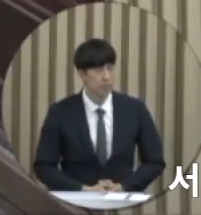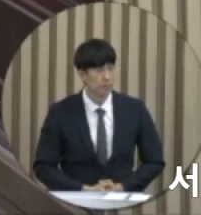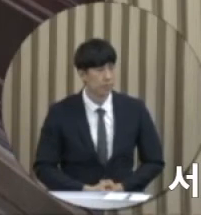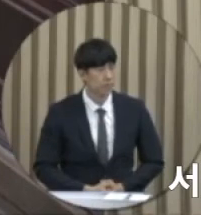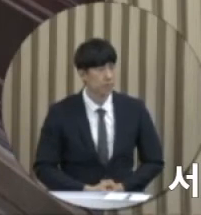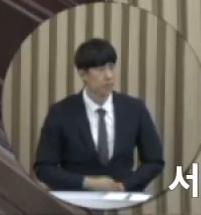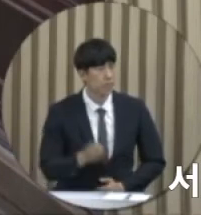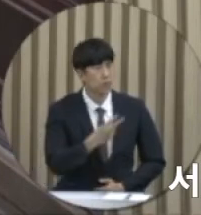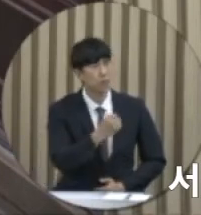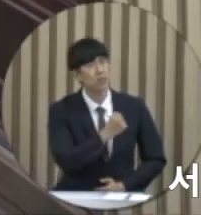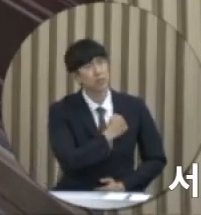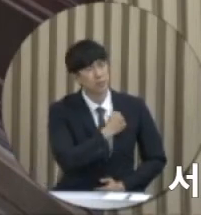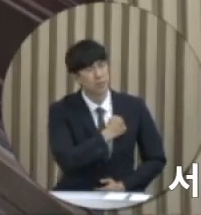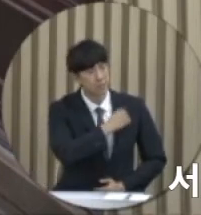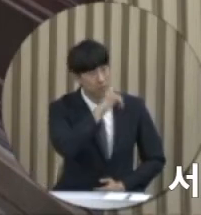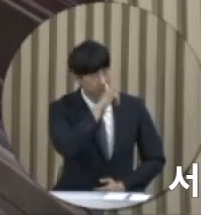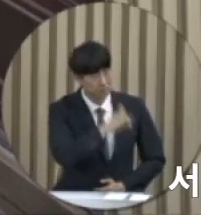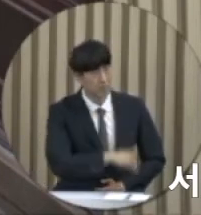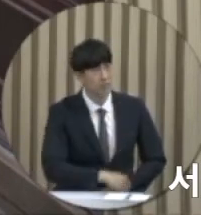역시도 좀 답답했습니다.